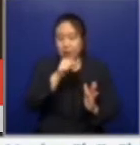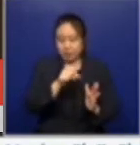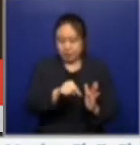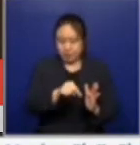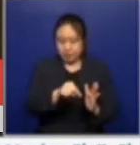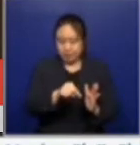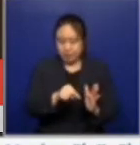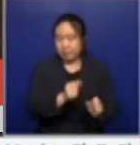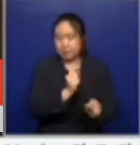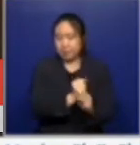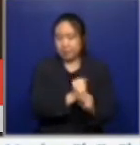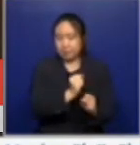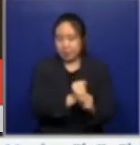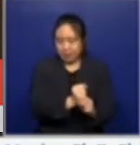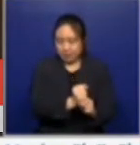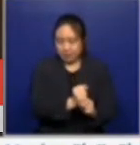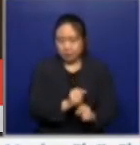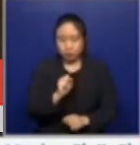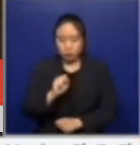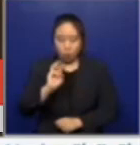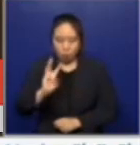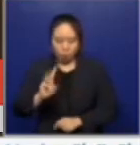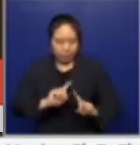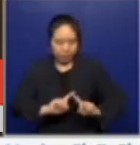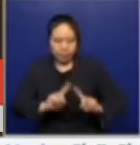เริ่มบทบาทหน้าที่แตกต่างจากวุฒิสภา